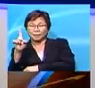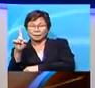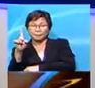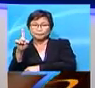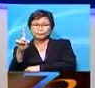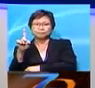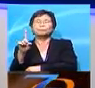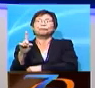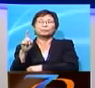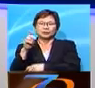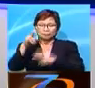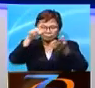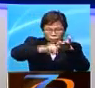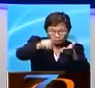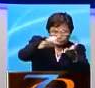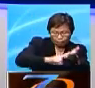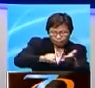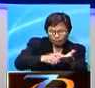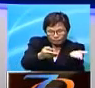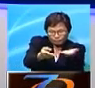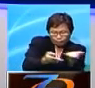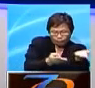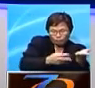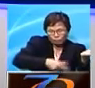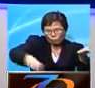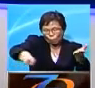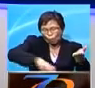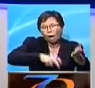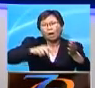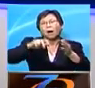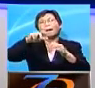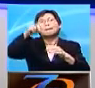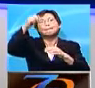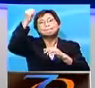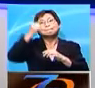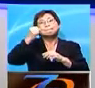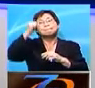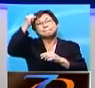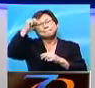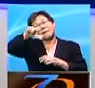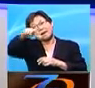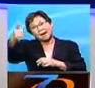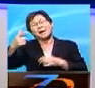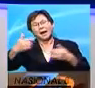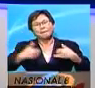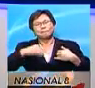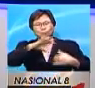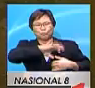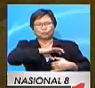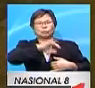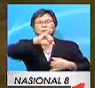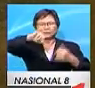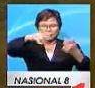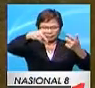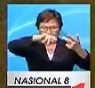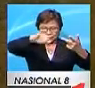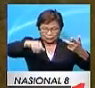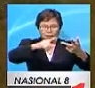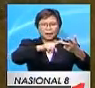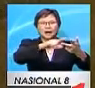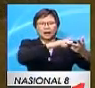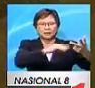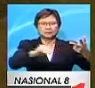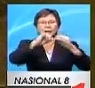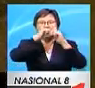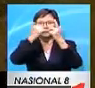spad juga memeriksa perkhidmatan pengangkutan awam lain turut serta polis jabatan pengangkutan jalan jpj